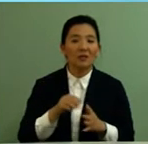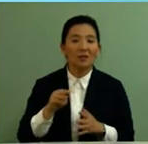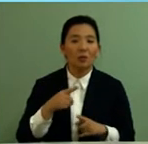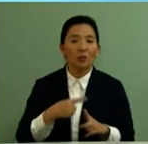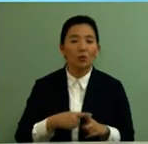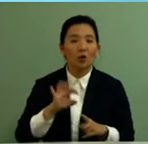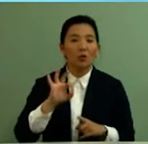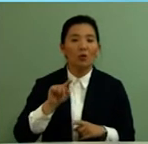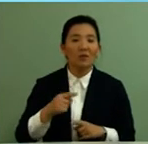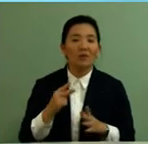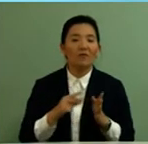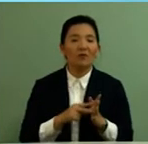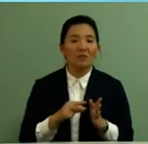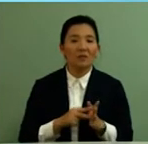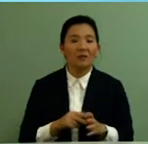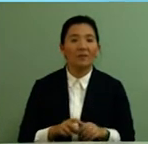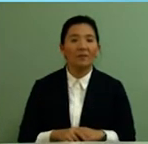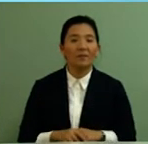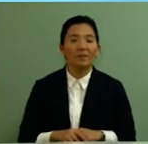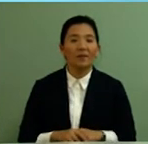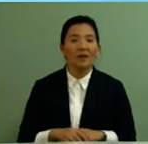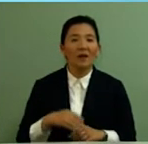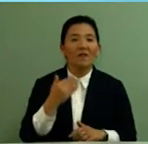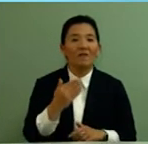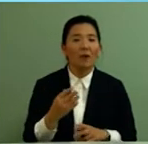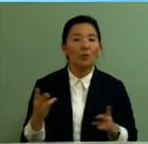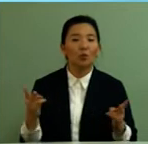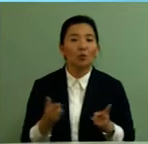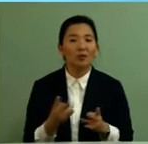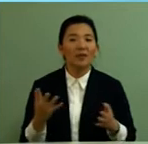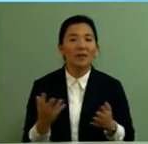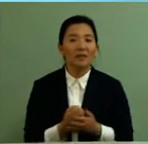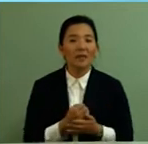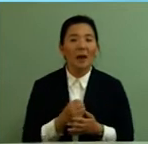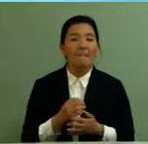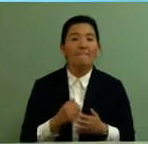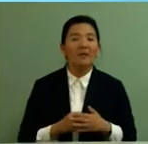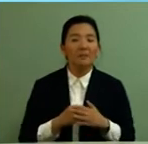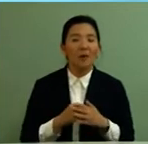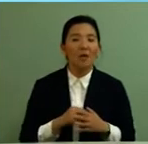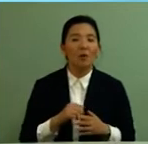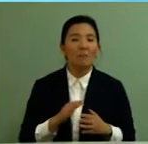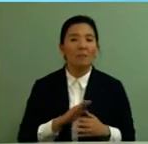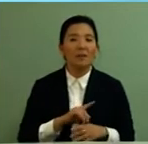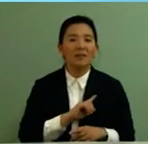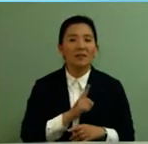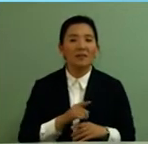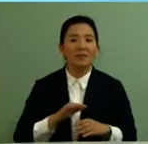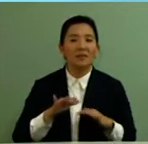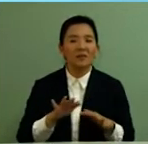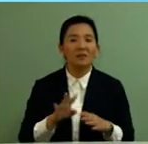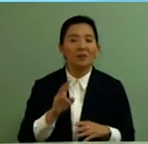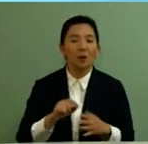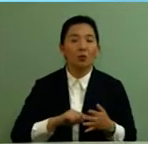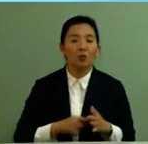плюс 0,8. Вам нужно найти максимальную силу, действующую на